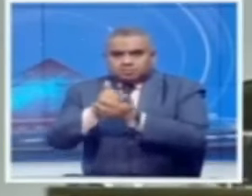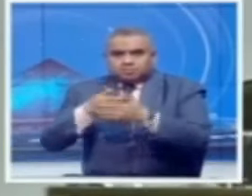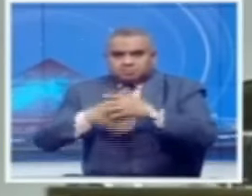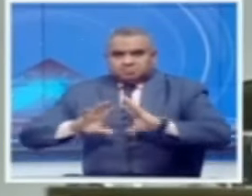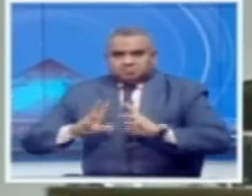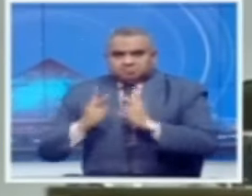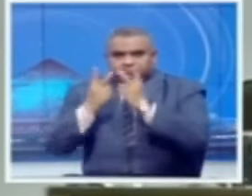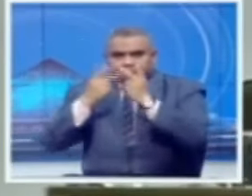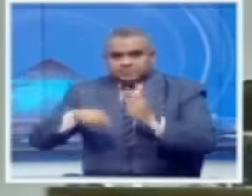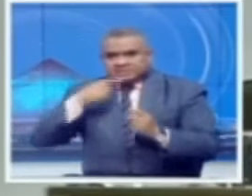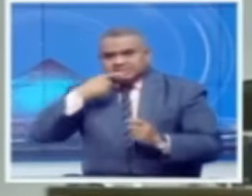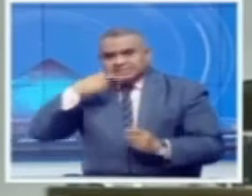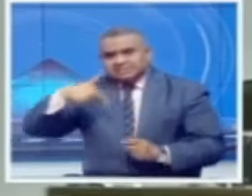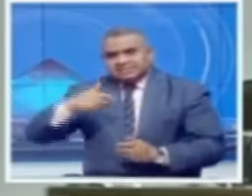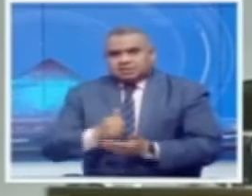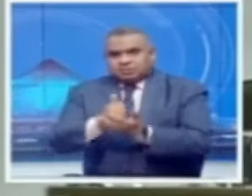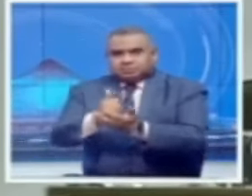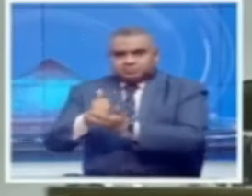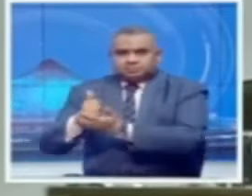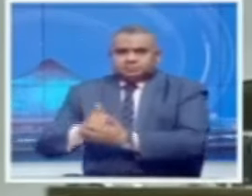التحتية خلال 6 سنوات.